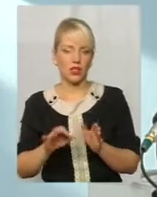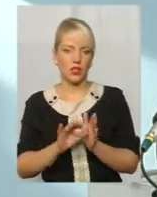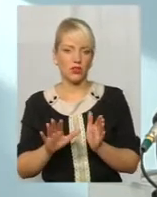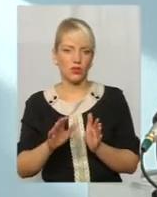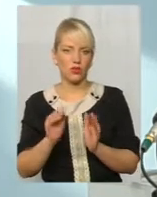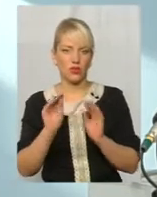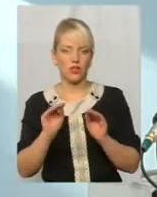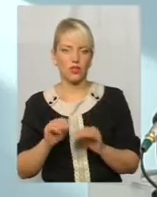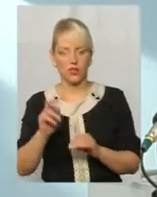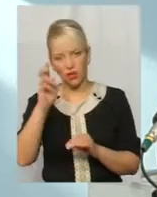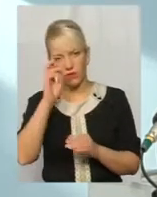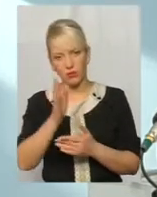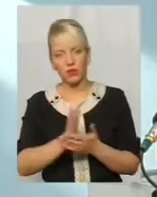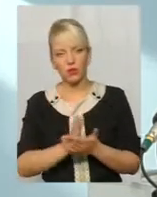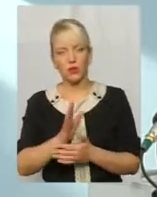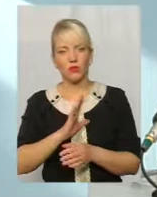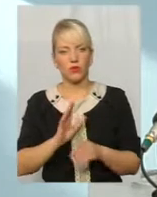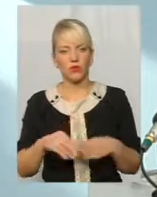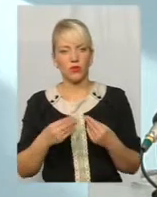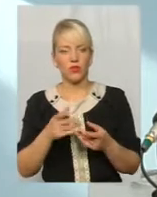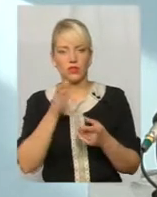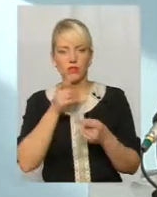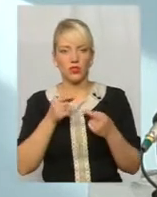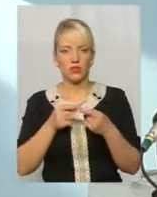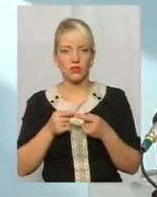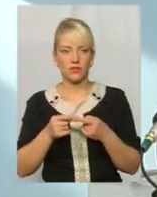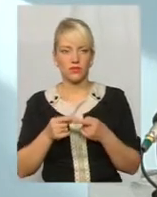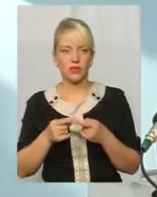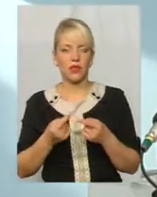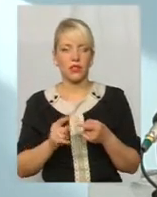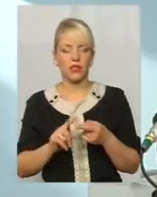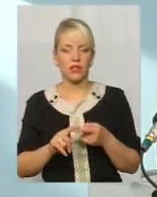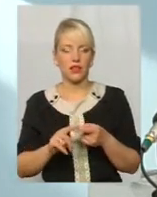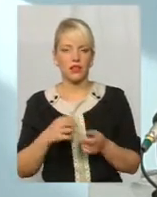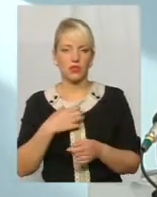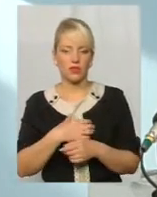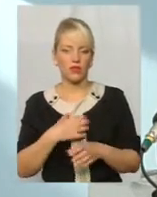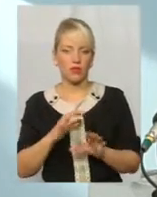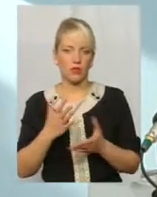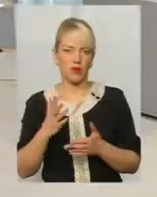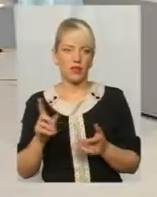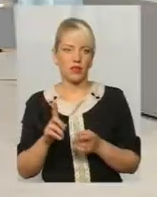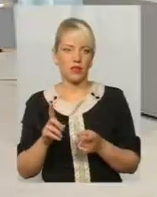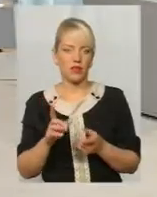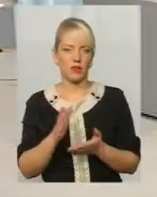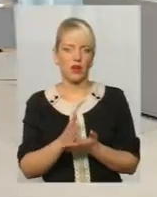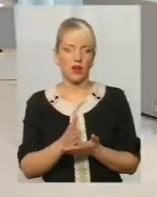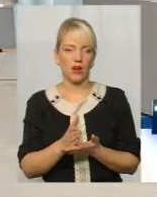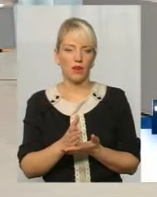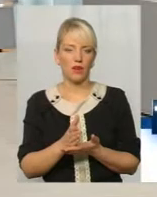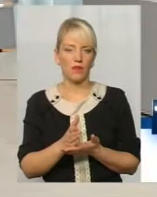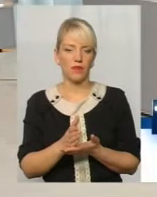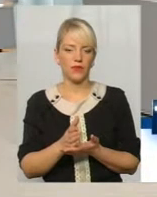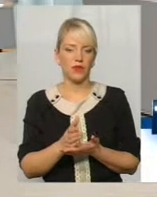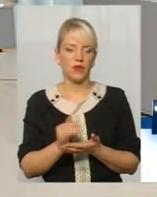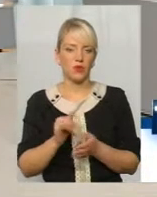декларації державними службовцями були подані вчасно. От це основний момент, який полягає у